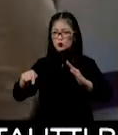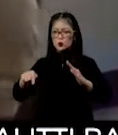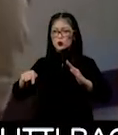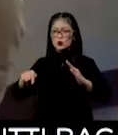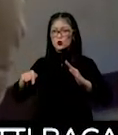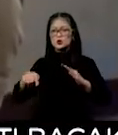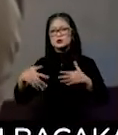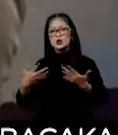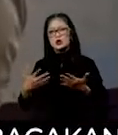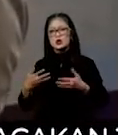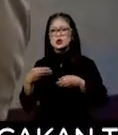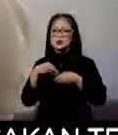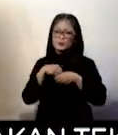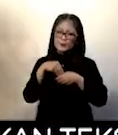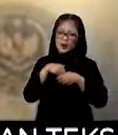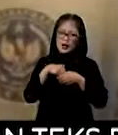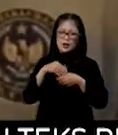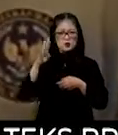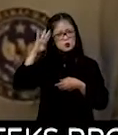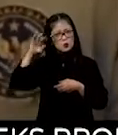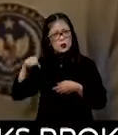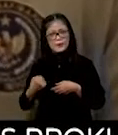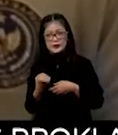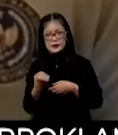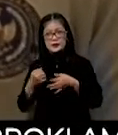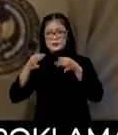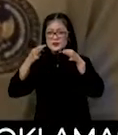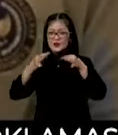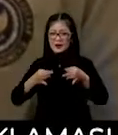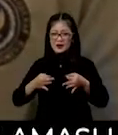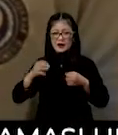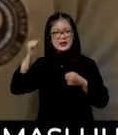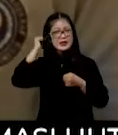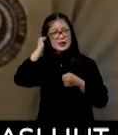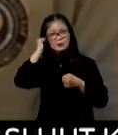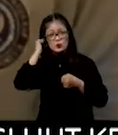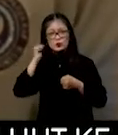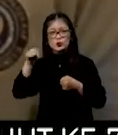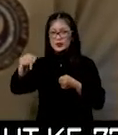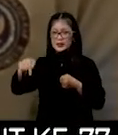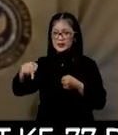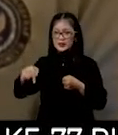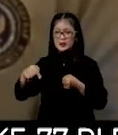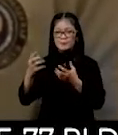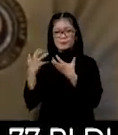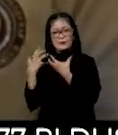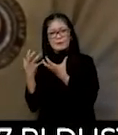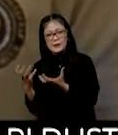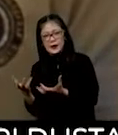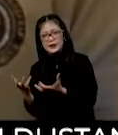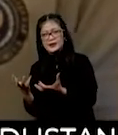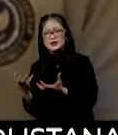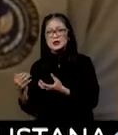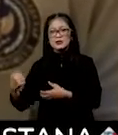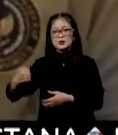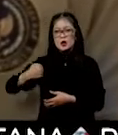untuk perbekalan sang suami. Ibu Inggit tidak pernah merecoki atau membebani kepada Bung Karno tentang